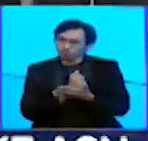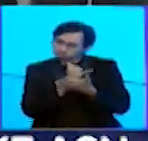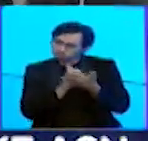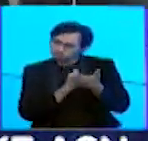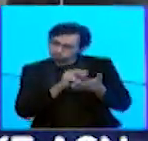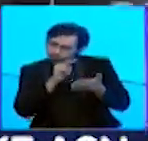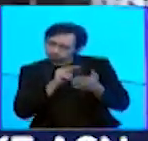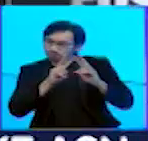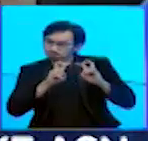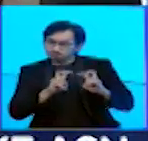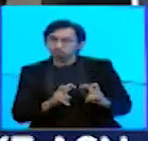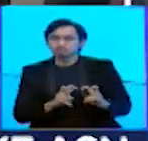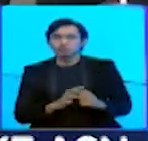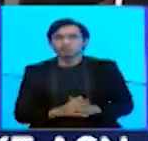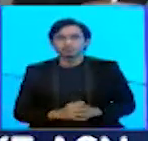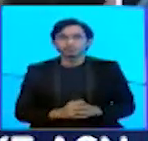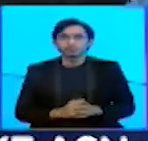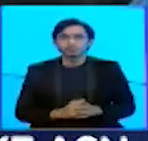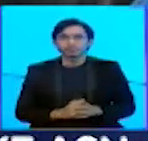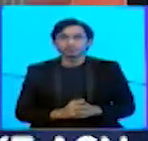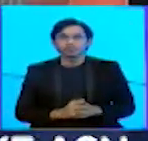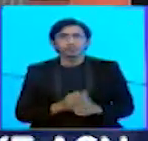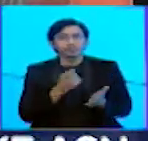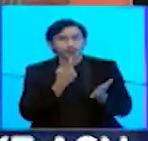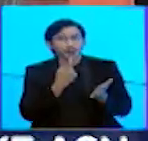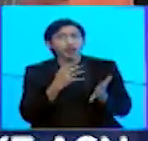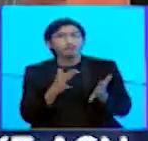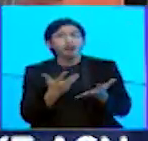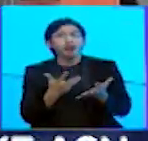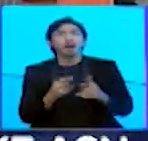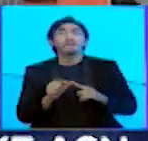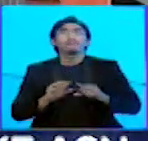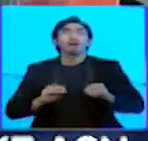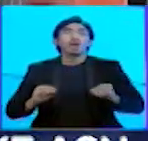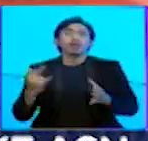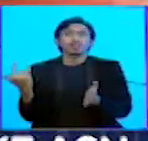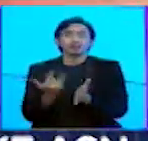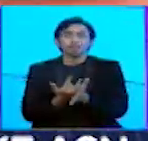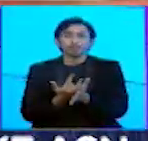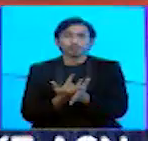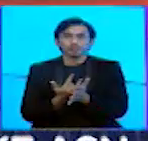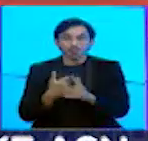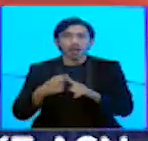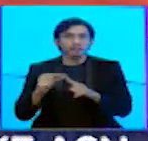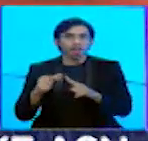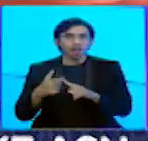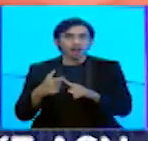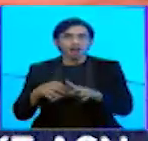Undang-Undang KPK adalah mewajibkan seluruh pegawai tetap dan tidak tetap KPK menjadi aparatur sipil negara atau